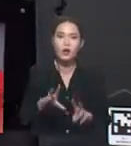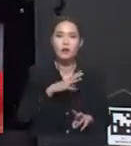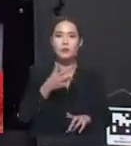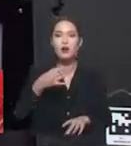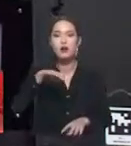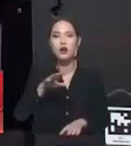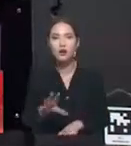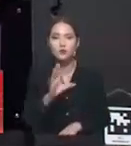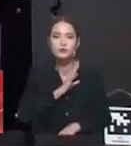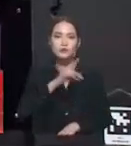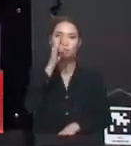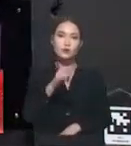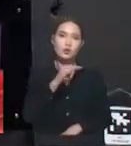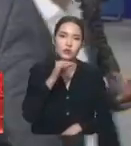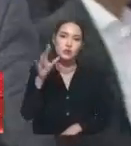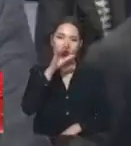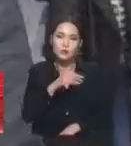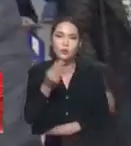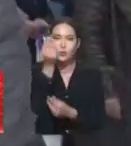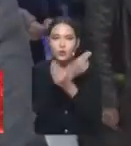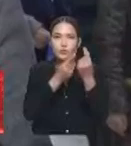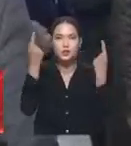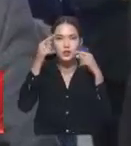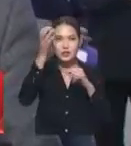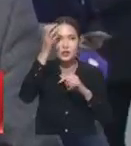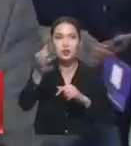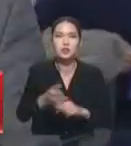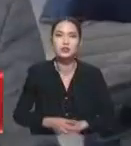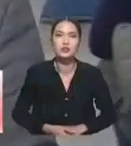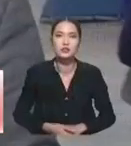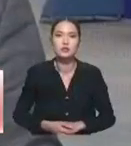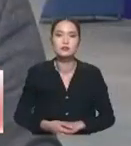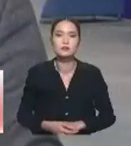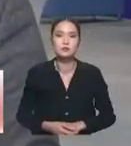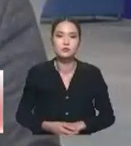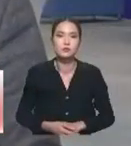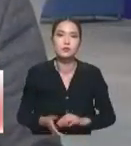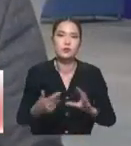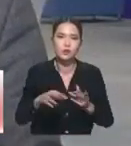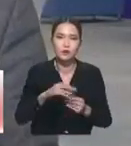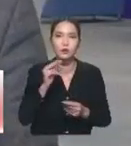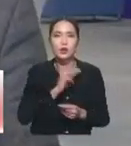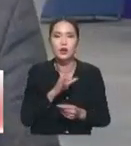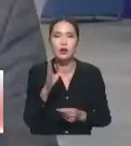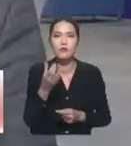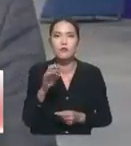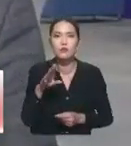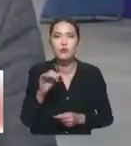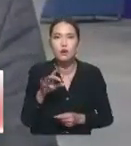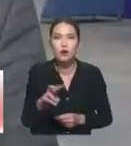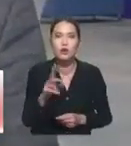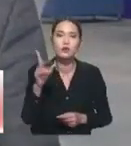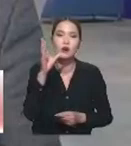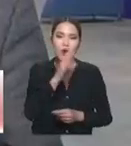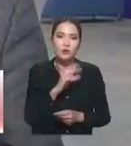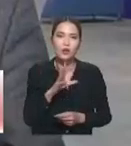или казахстанский искусственный интеллект. Очень хорошие примеры, такие как Compro.kz, как Speech Lab. Допустим, Speech Lab, ребята,